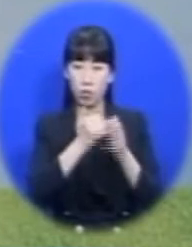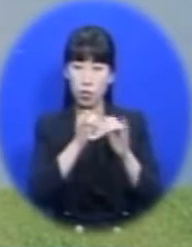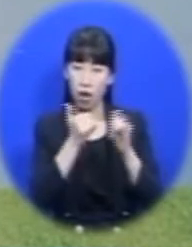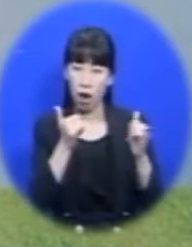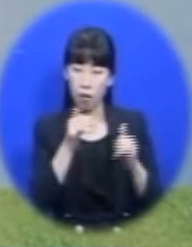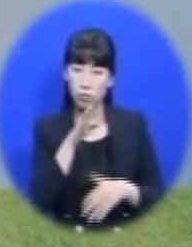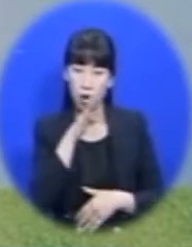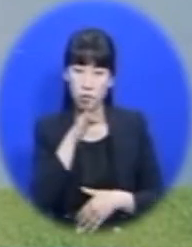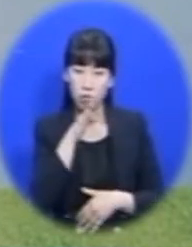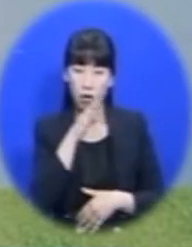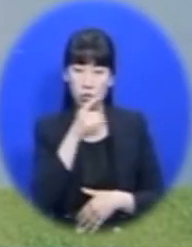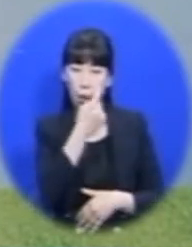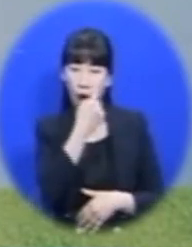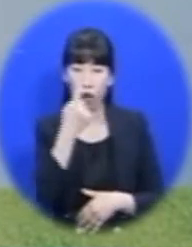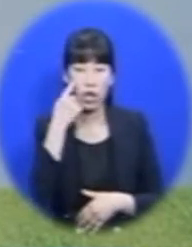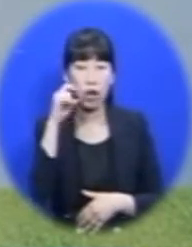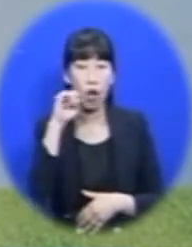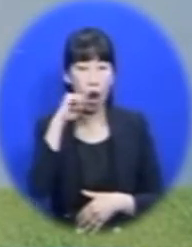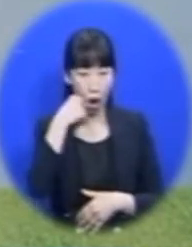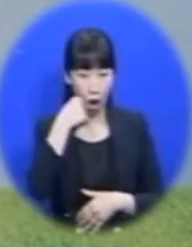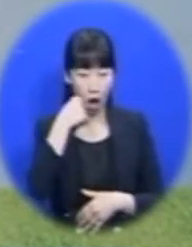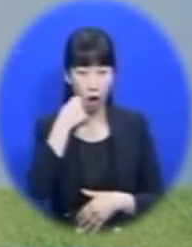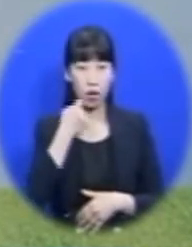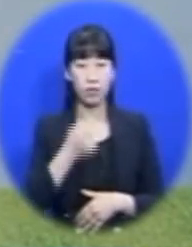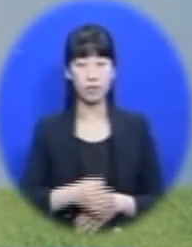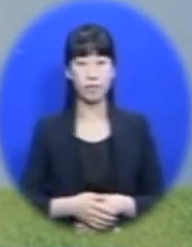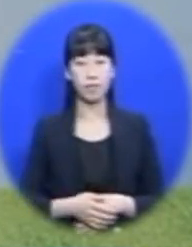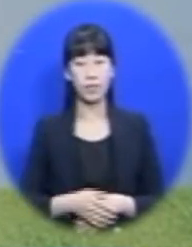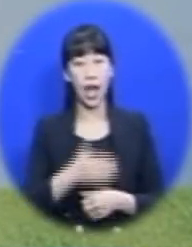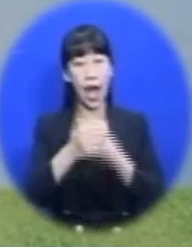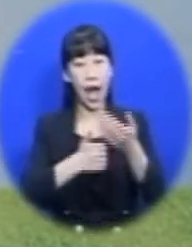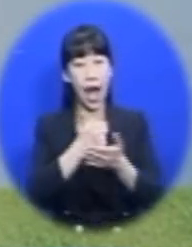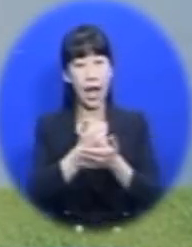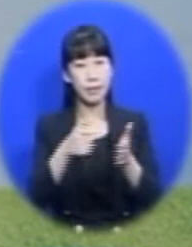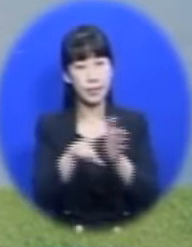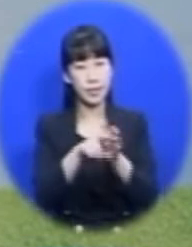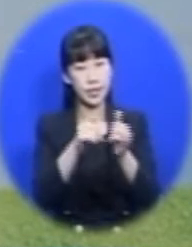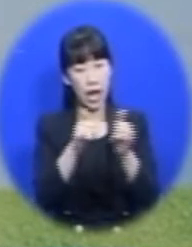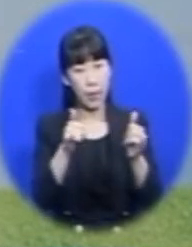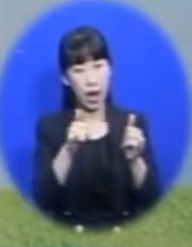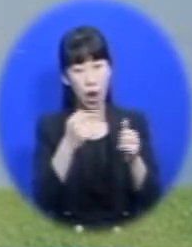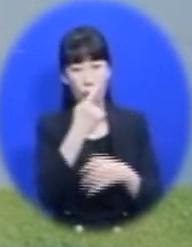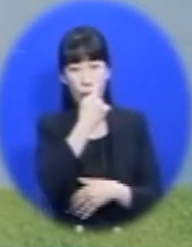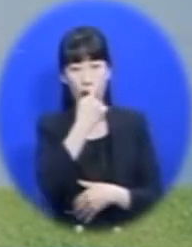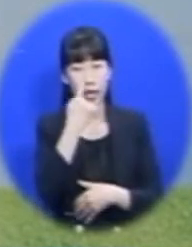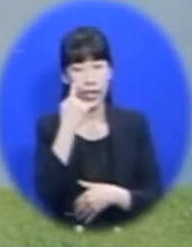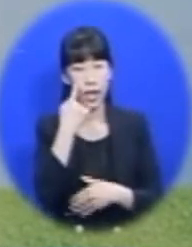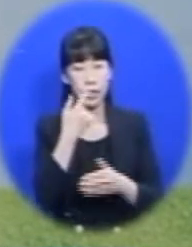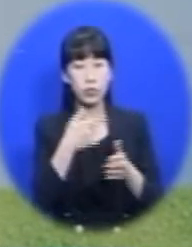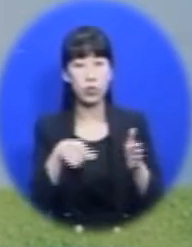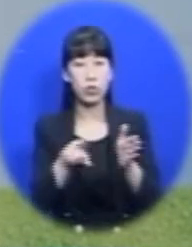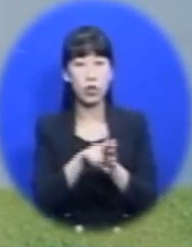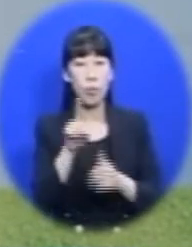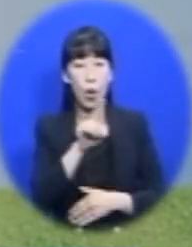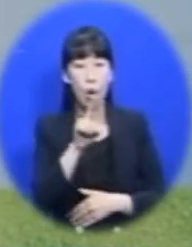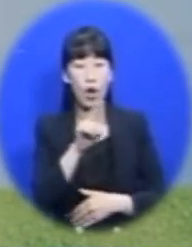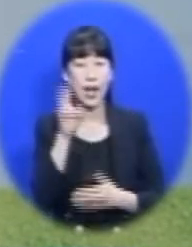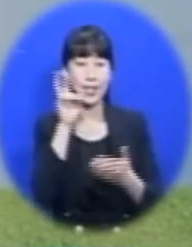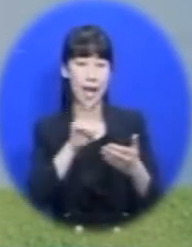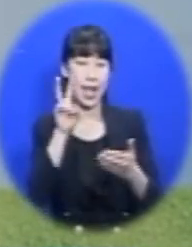거예요. 그럼 뭘 보고 이 사람이 진짜 하나님의 사람인 걸 확실히 알 수 있지요? 찬양을 보고 안다는